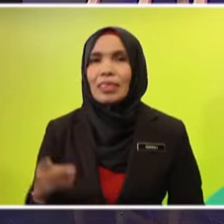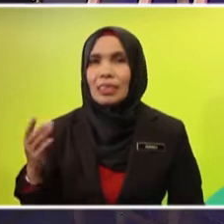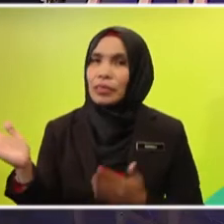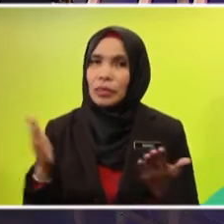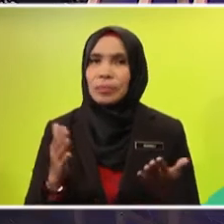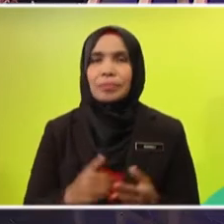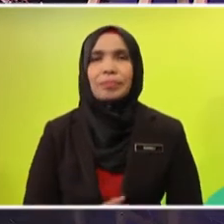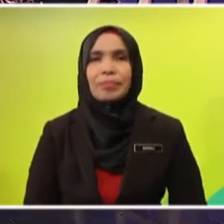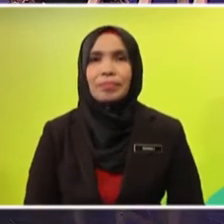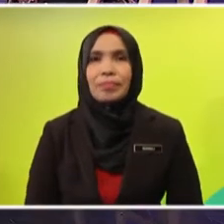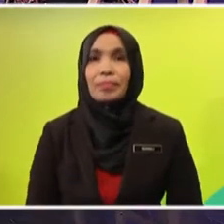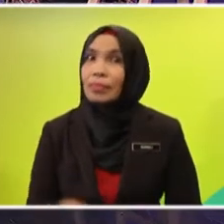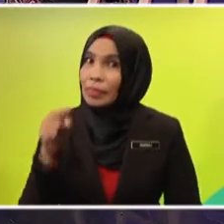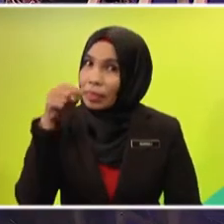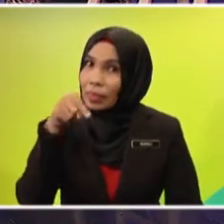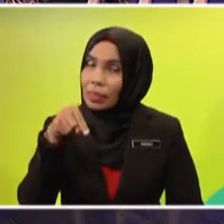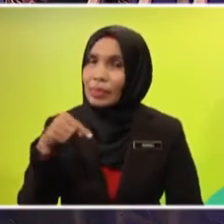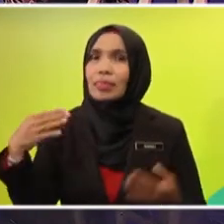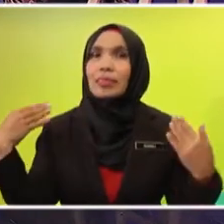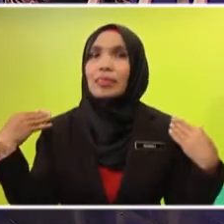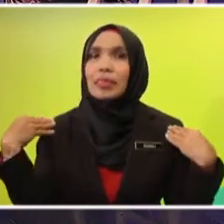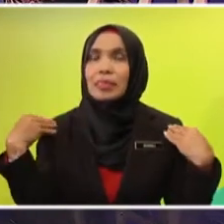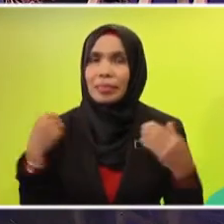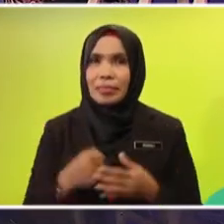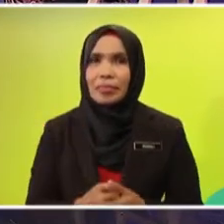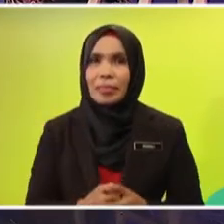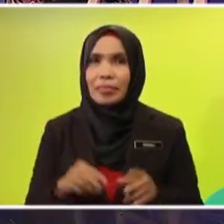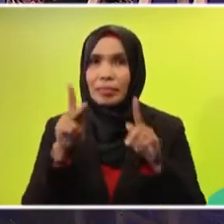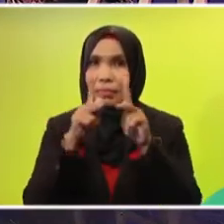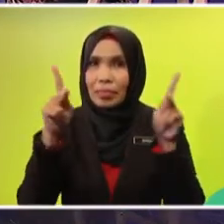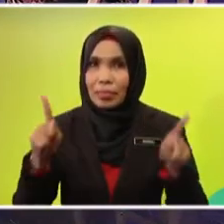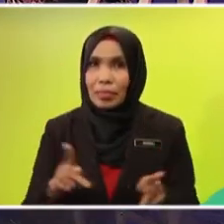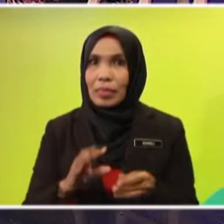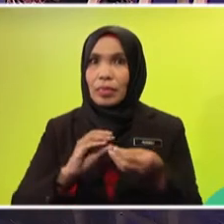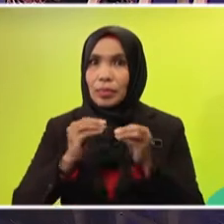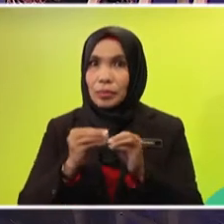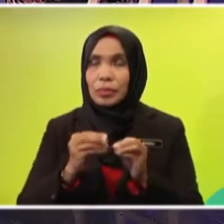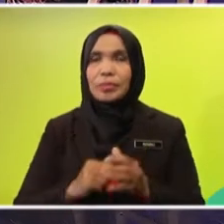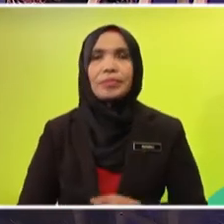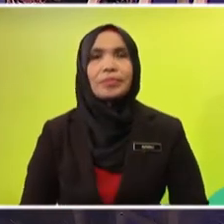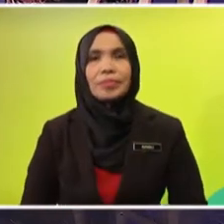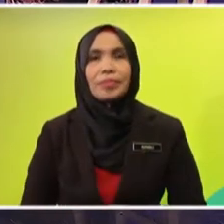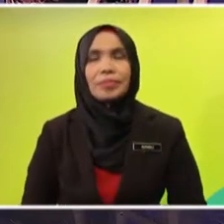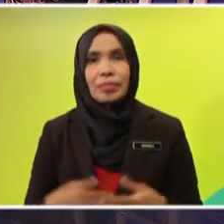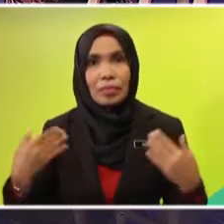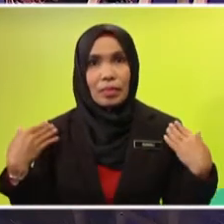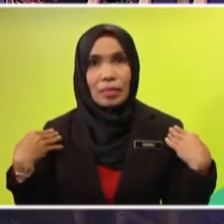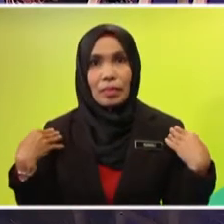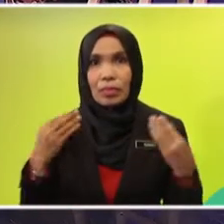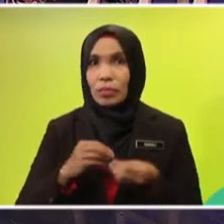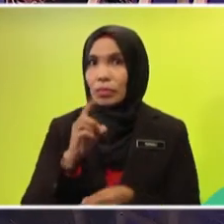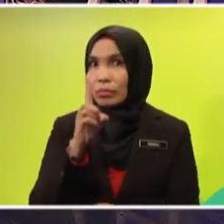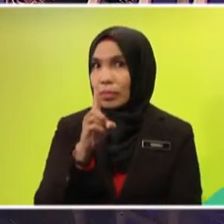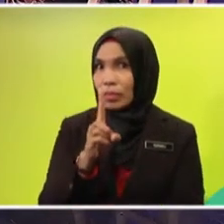di sini oke di sini kita ada cat Oh katombo oke disini kita akan lihat Oke ad01